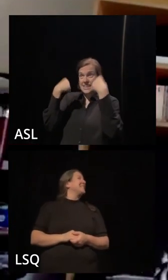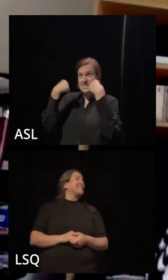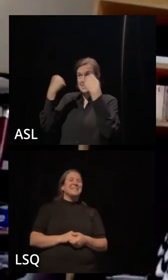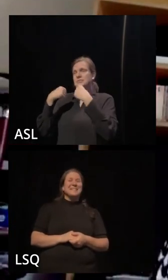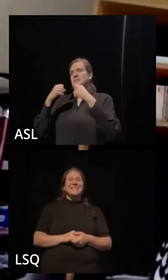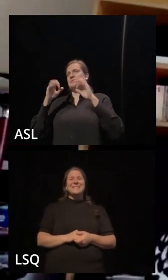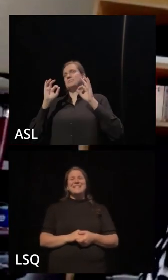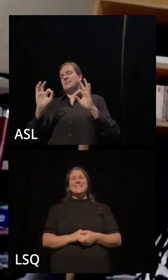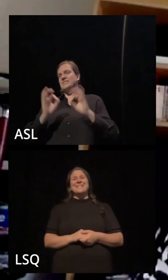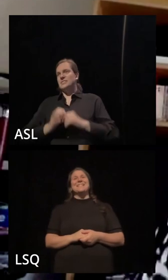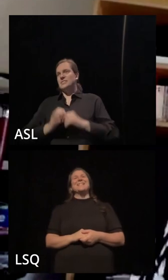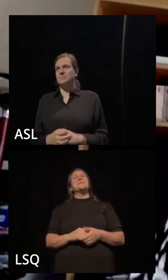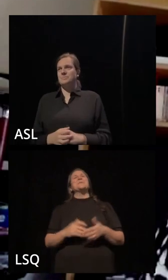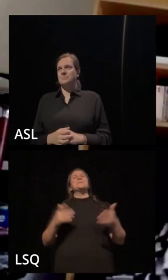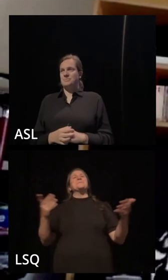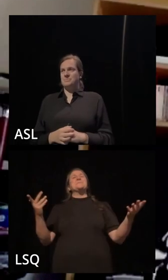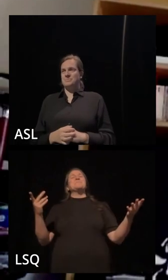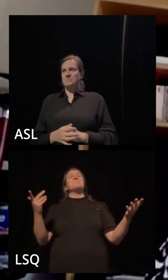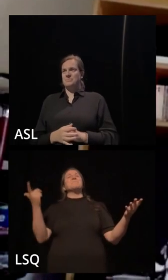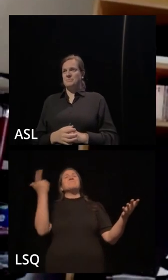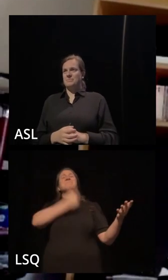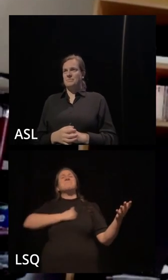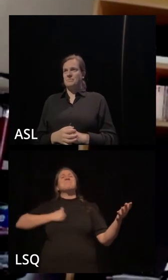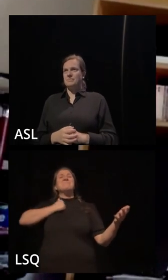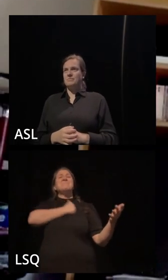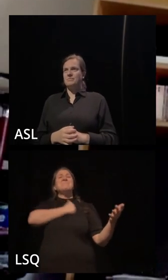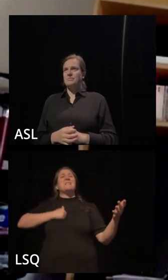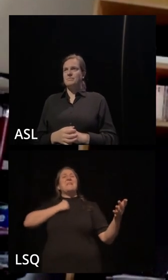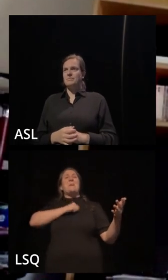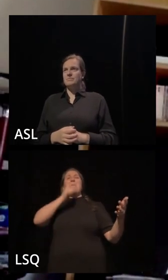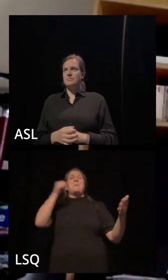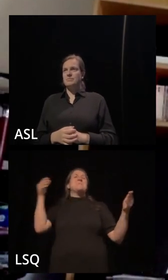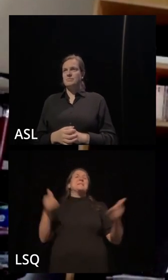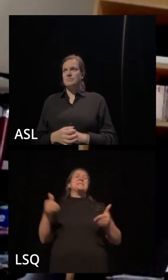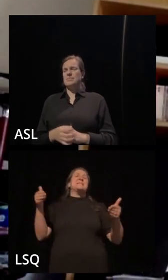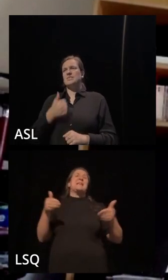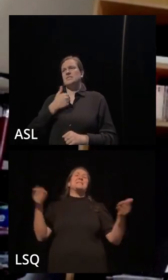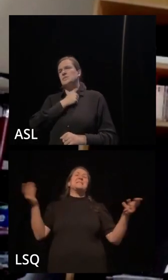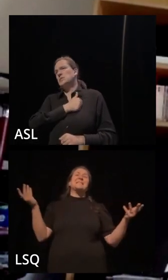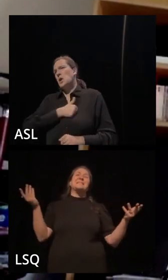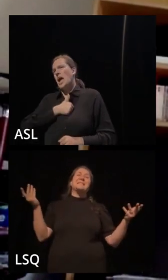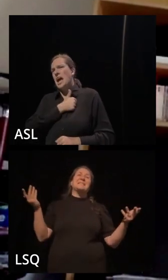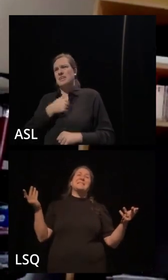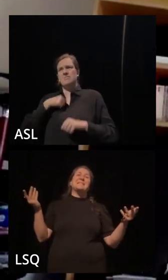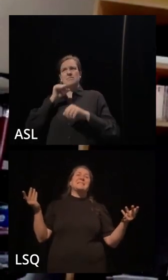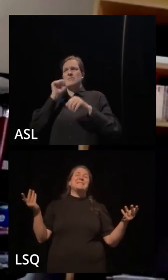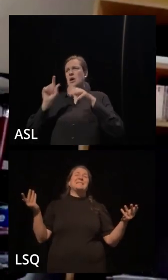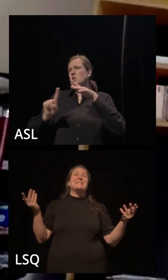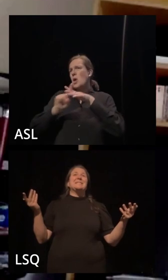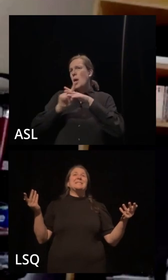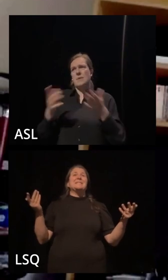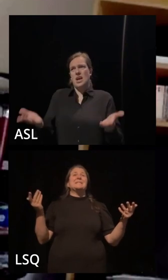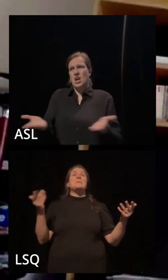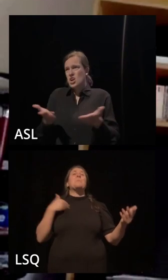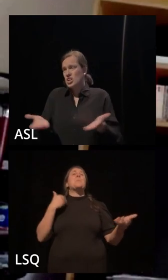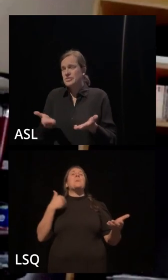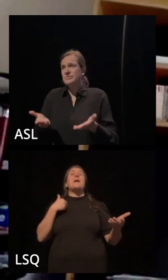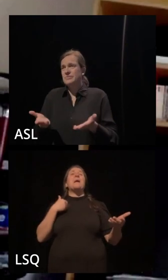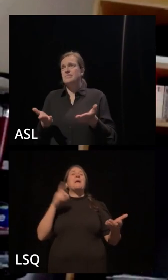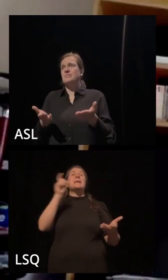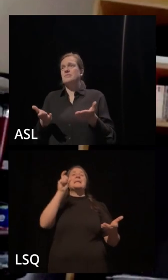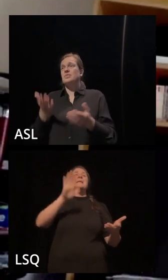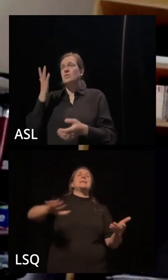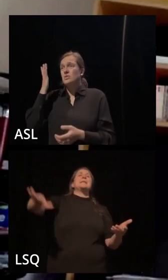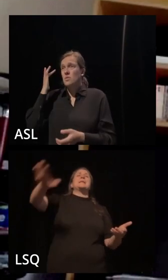Bonjour. Je regrette infiniment de ne pas être avec vous. Sachez-le, parce que le Québec est un